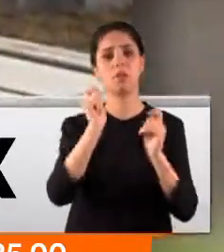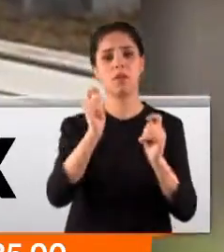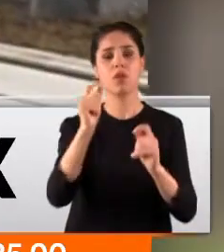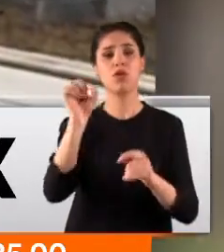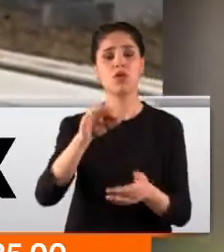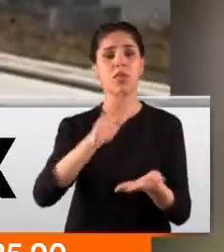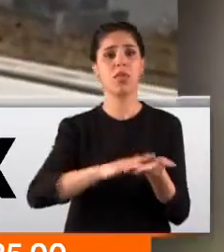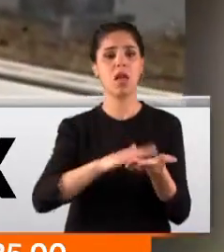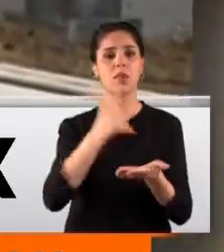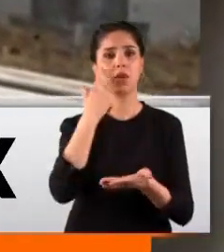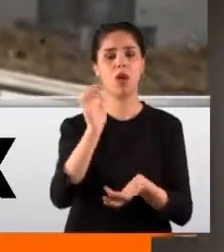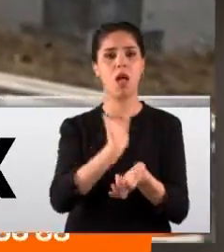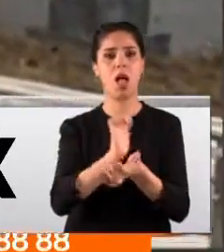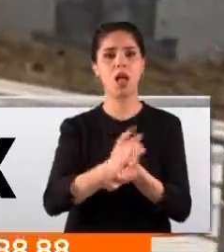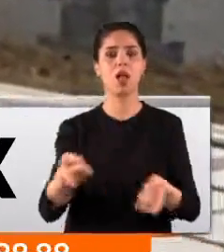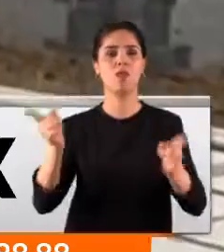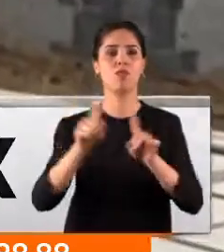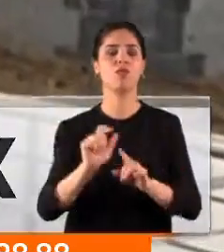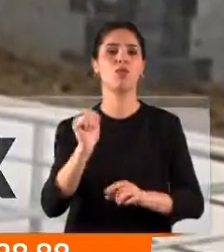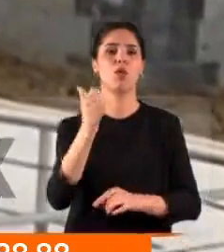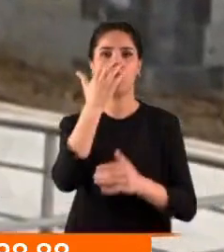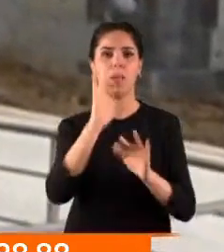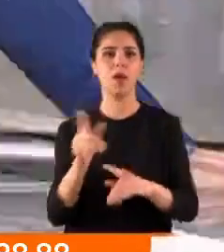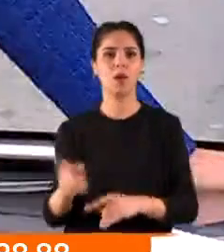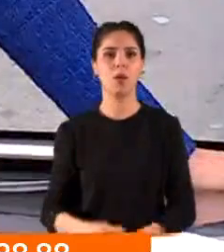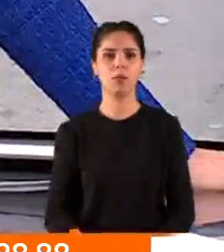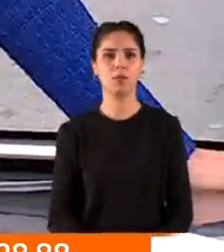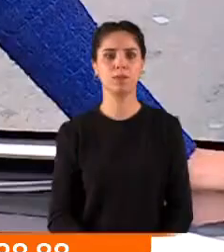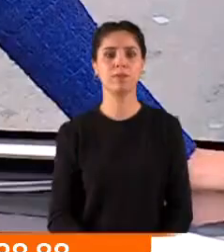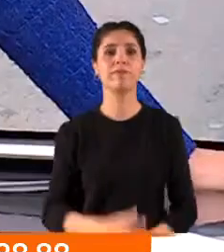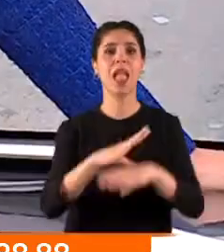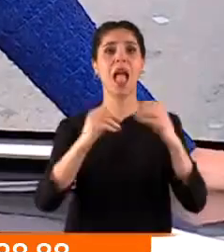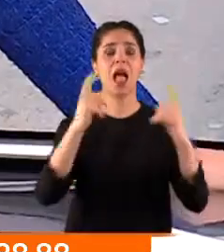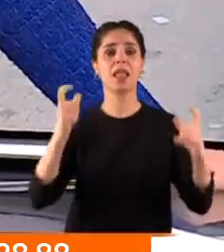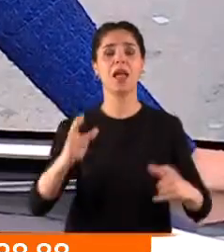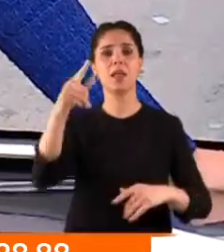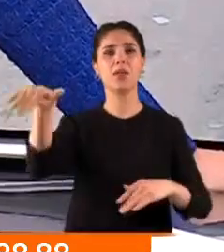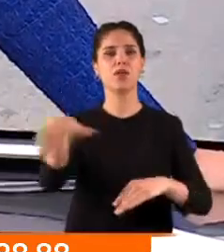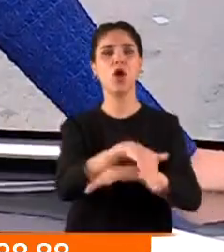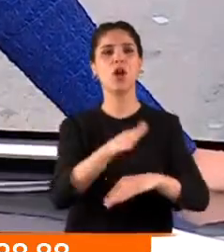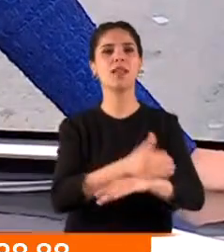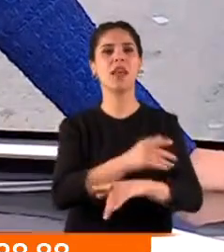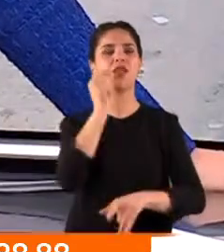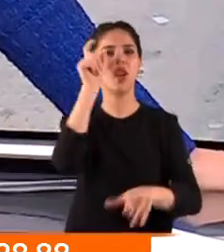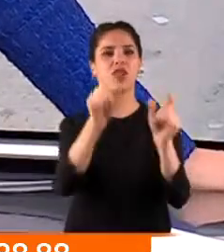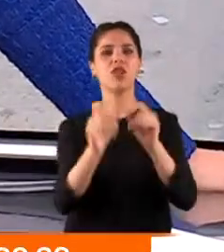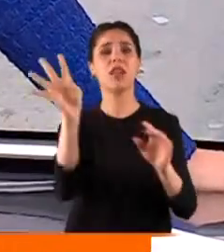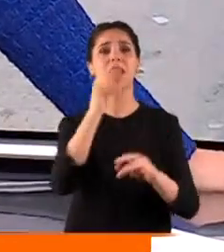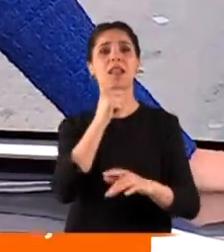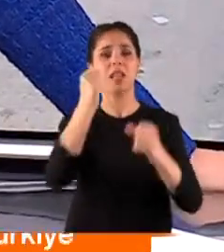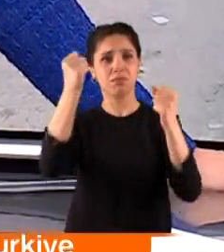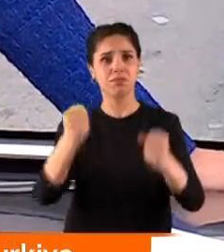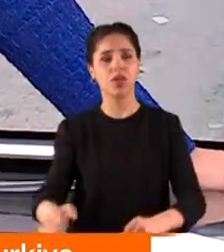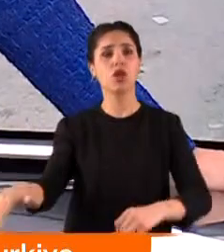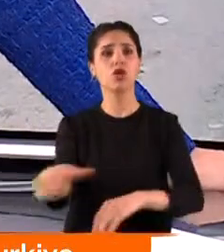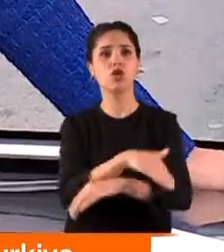alacağı tazminatla ailesine kavuşacağı günü bekliyor. Adana'da bir sokağın sakinleri 40 yıldır yaşadıkları